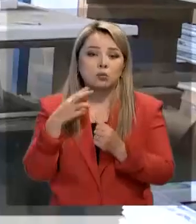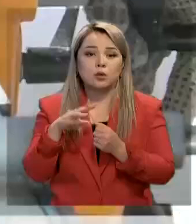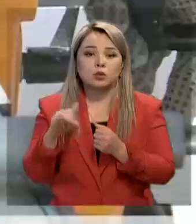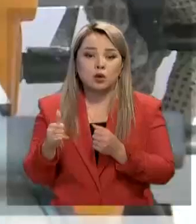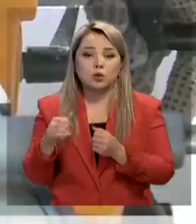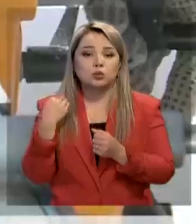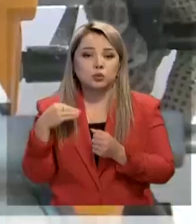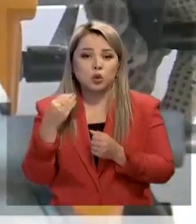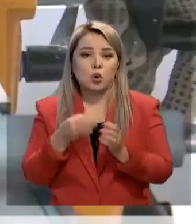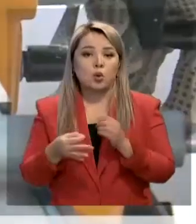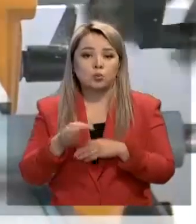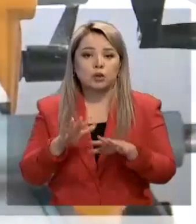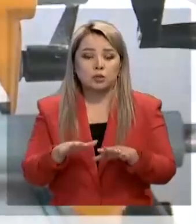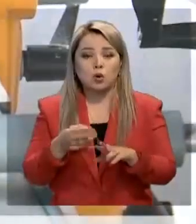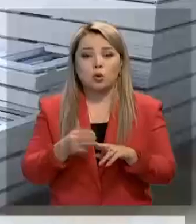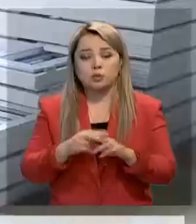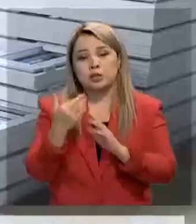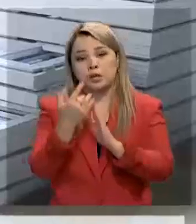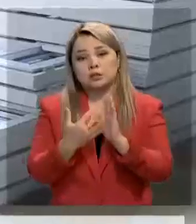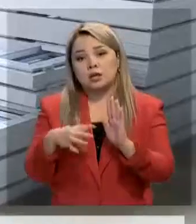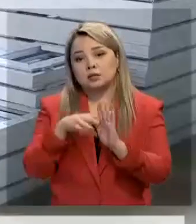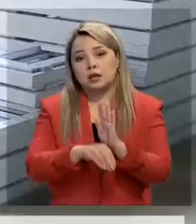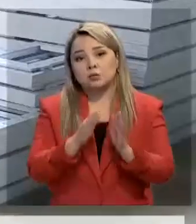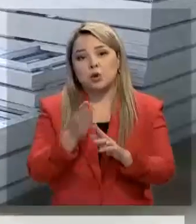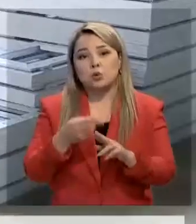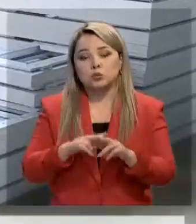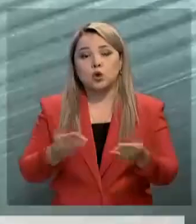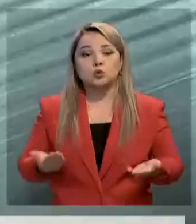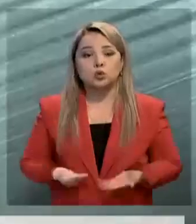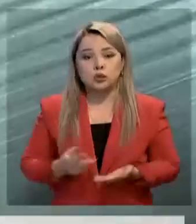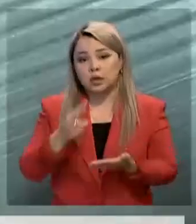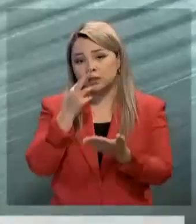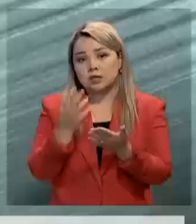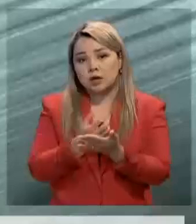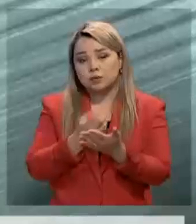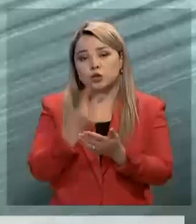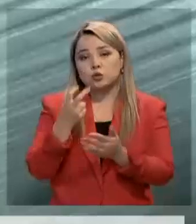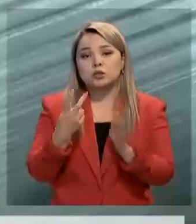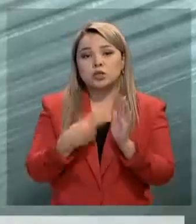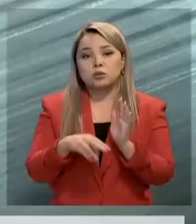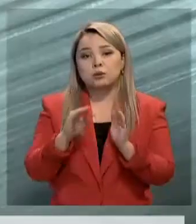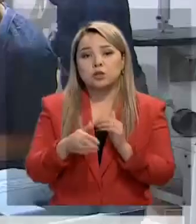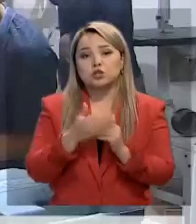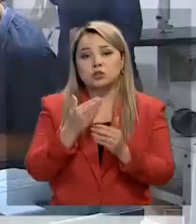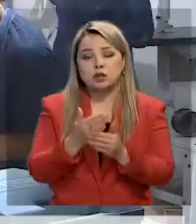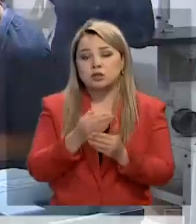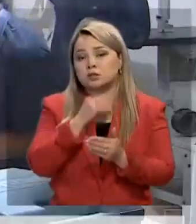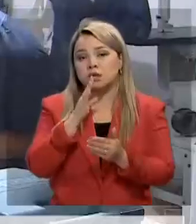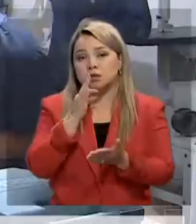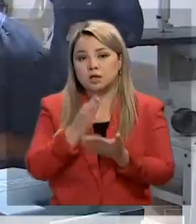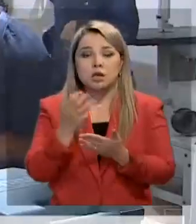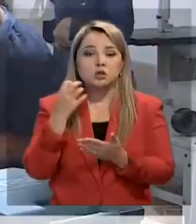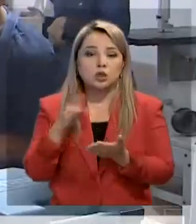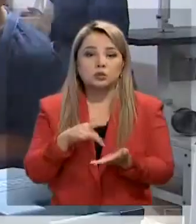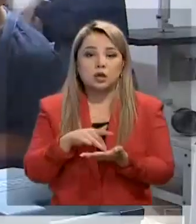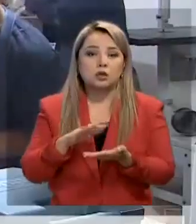Маңғыстау және Түркістан облыстары осы тізімге кіреді. Яғни тұрғындардың табысы 270 мыңға жетпейді.